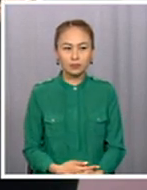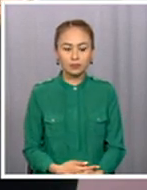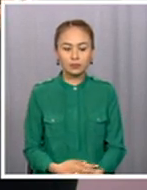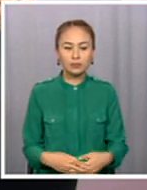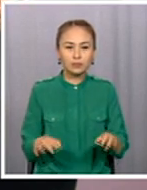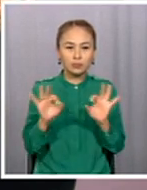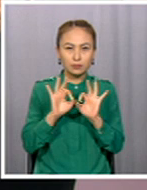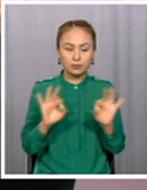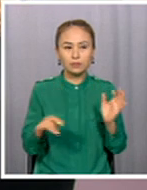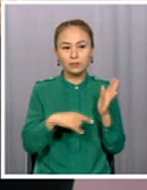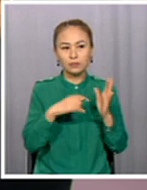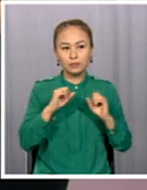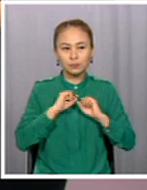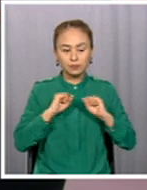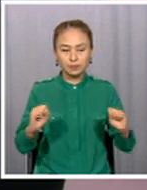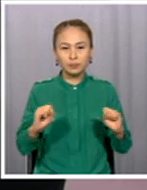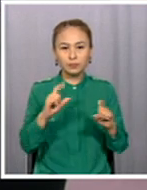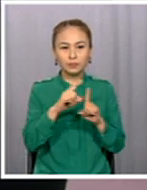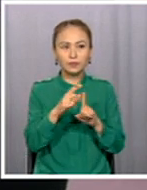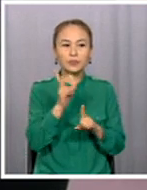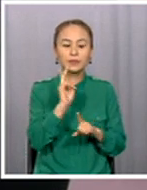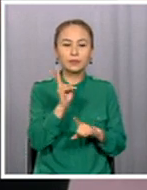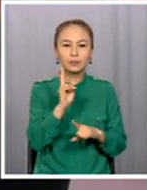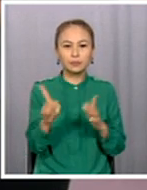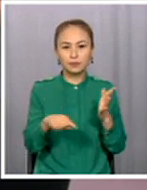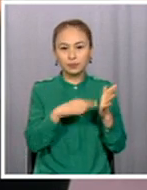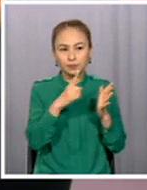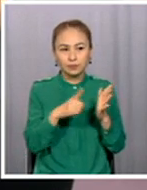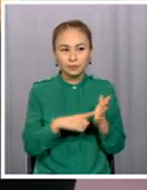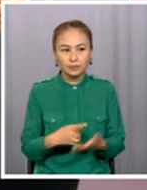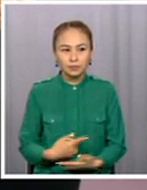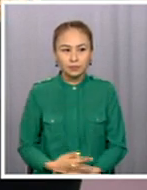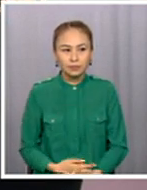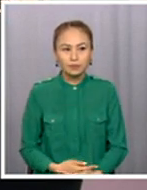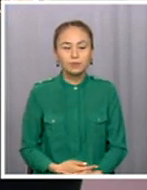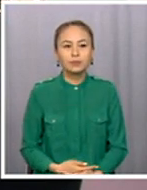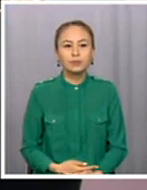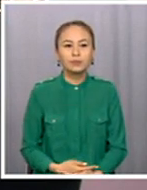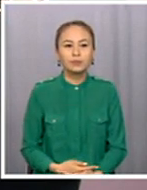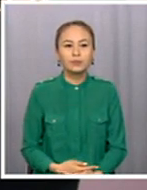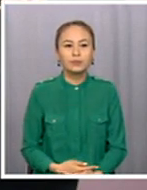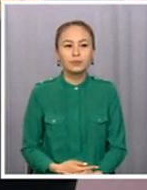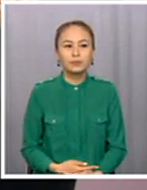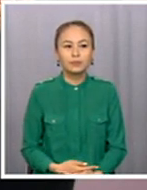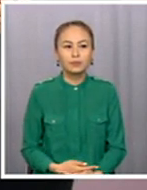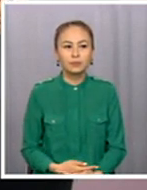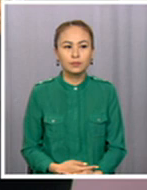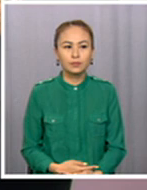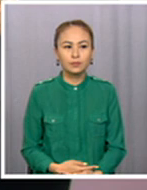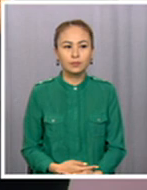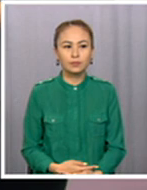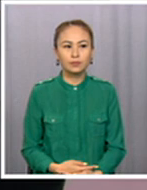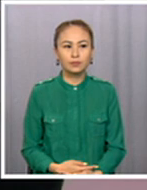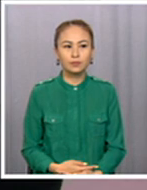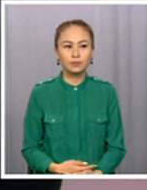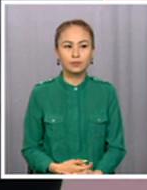Жарайсыңдар. Батырлар сөзіне кімдер деген сұрақ қойылады. Олай болса, ережеге назар